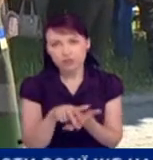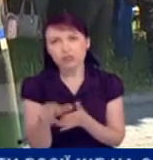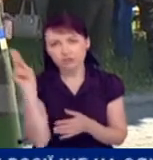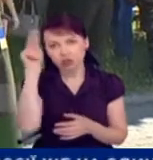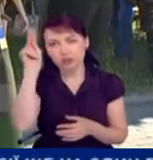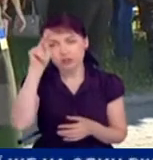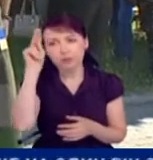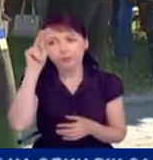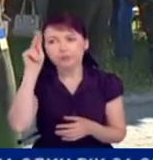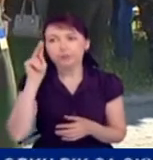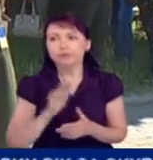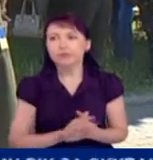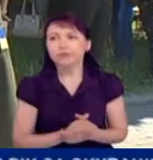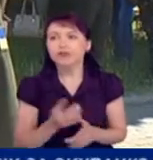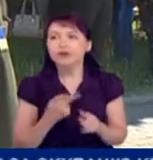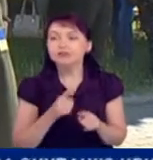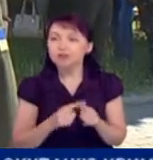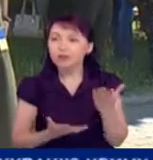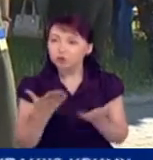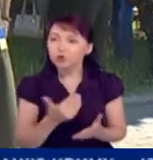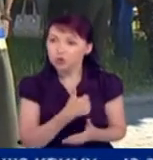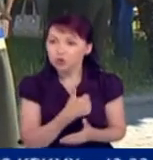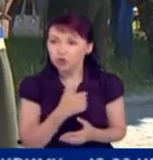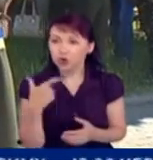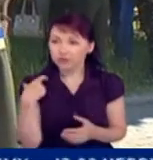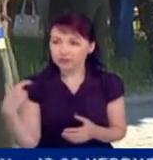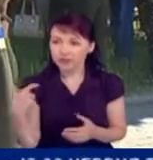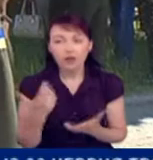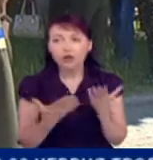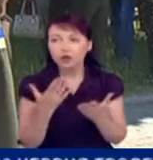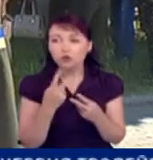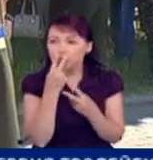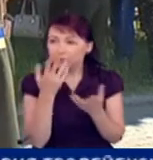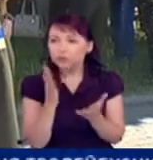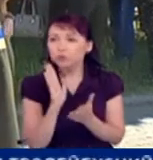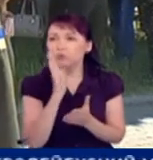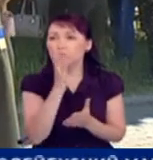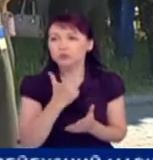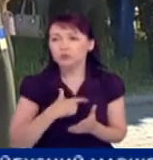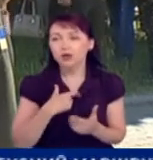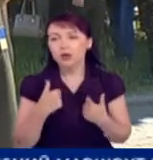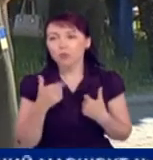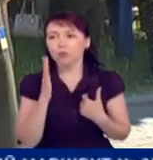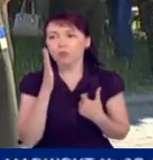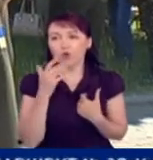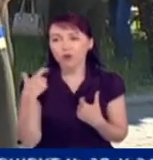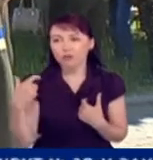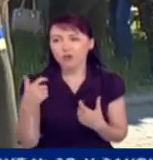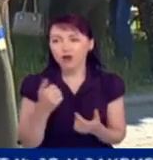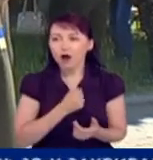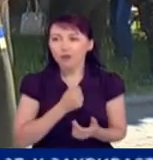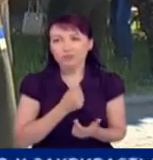навчатися. Ну, це якщо вона хоче бути офіцером. Якщо вона не бачить себе подальшому офіцером і в армії,